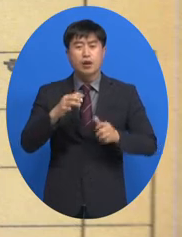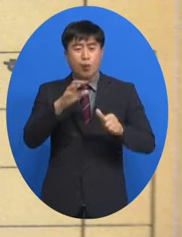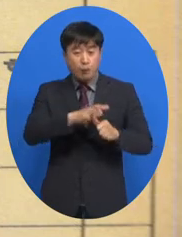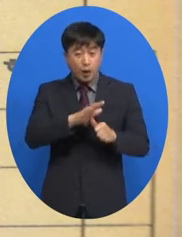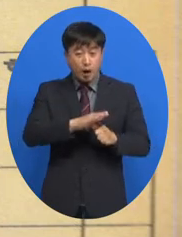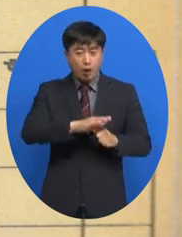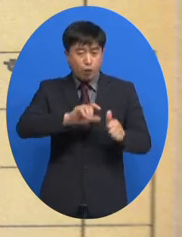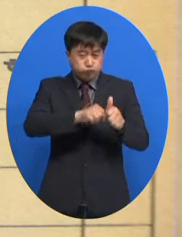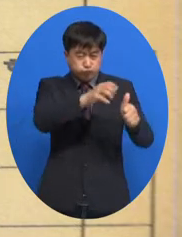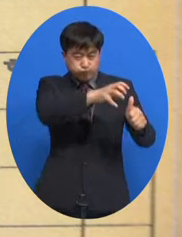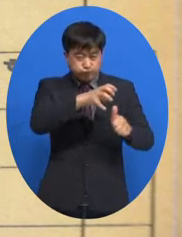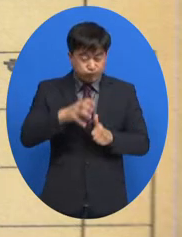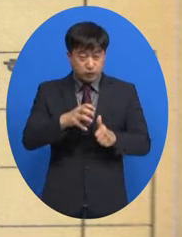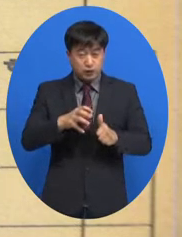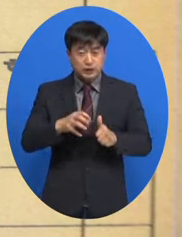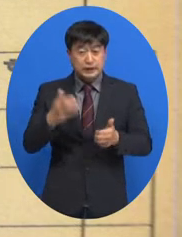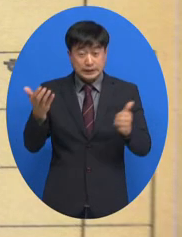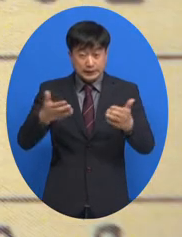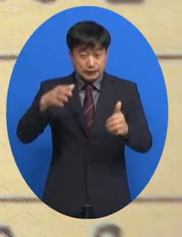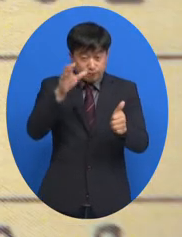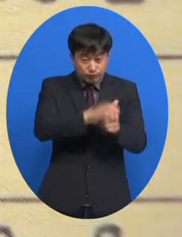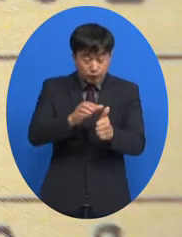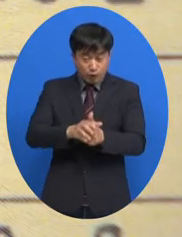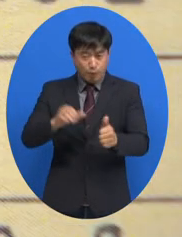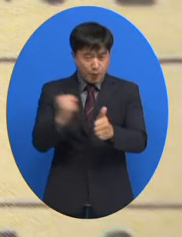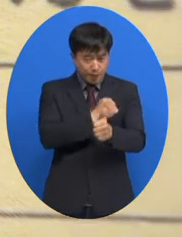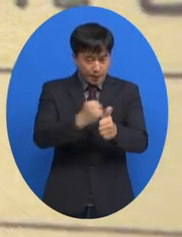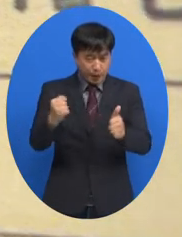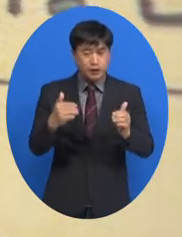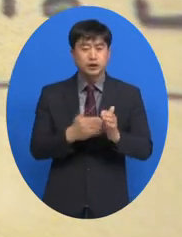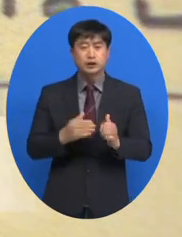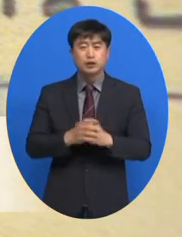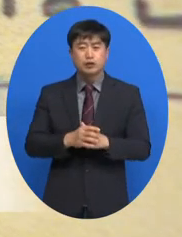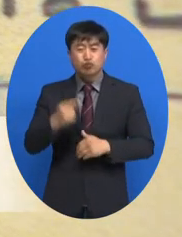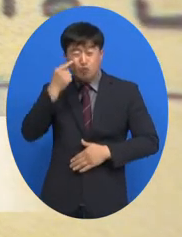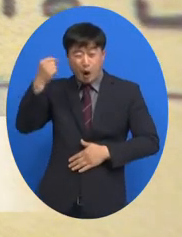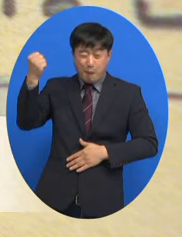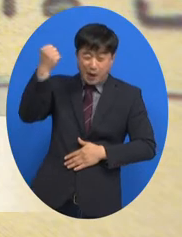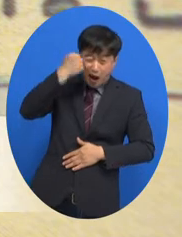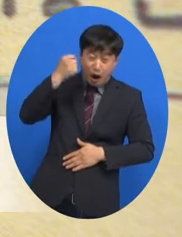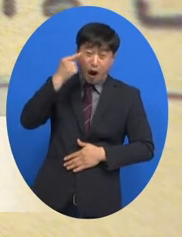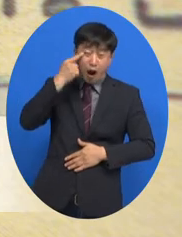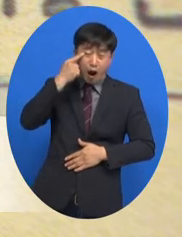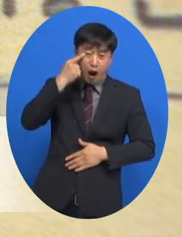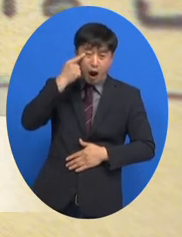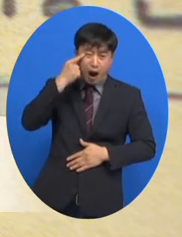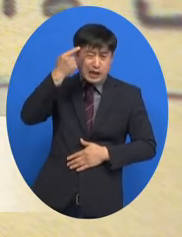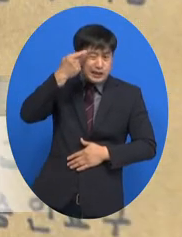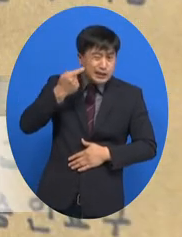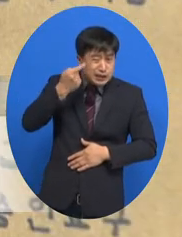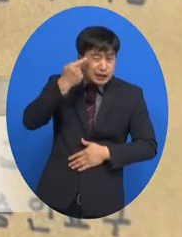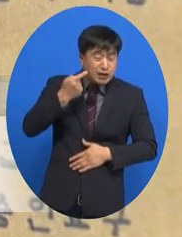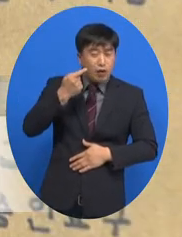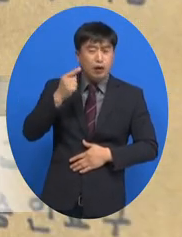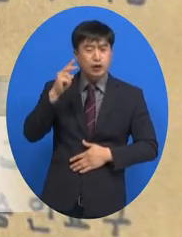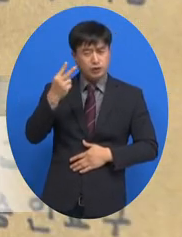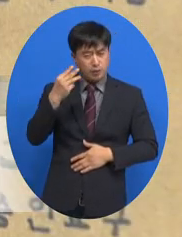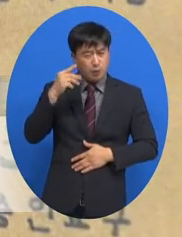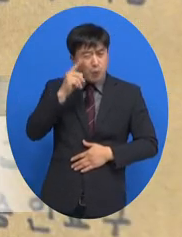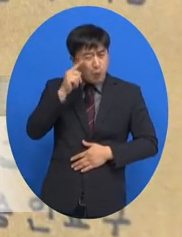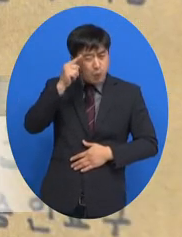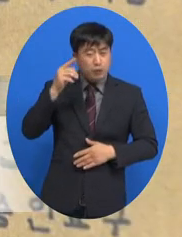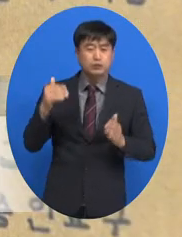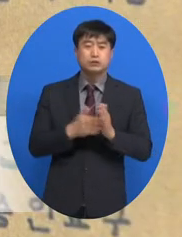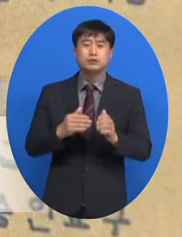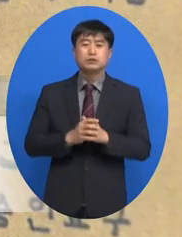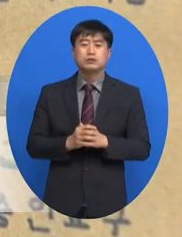마구잡이로 잡아들여 일을 시키고 폭력을 일삼았습니다. 눈에 배를 맞아가지고 여기가 그냥 찢어져가지고 세 번으로 꿰맸습니다.